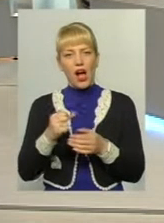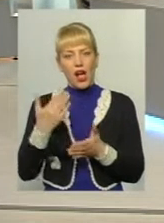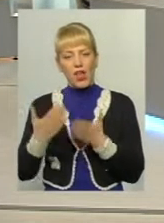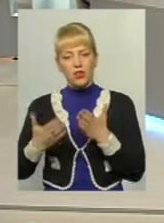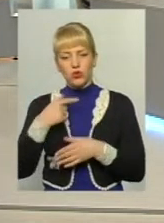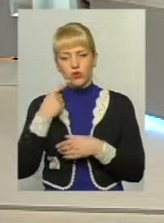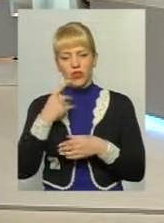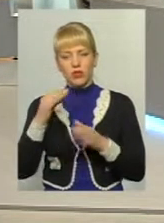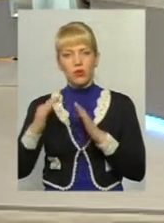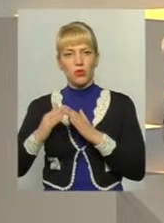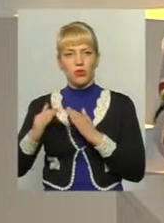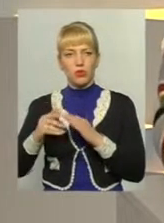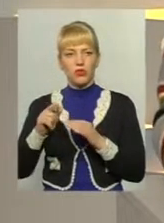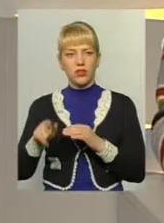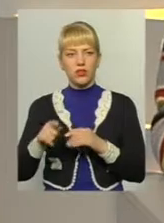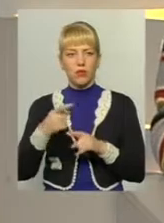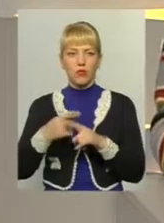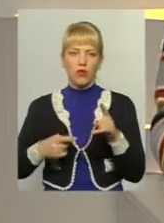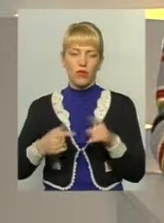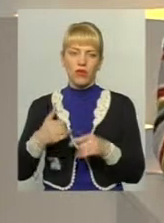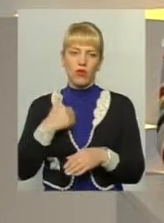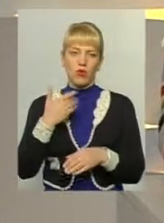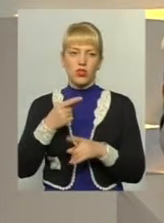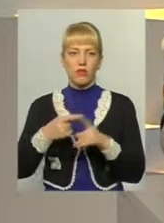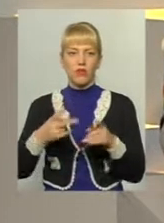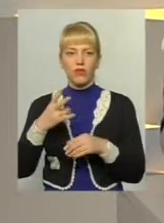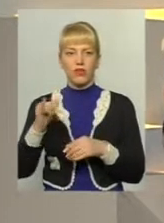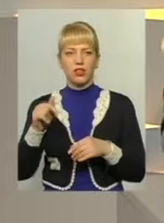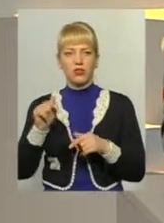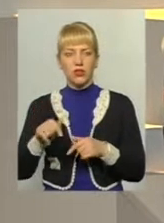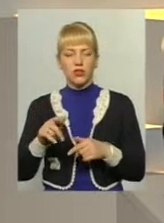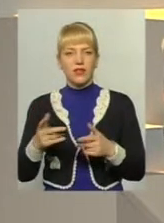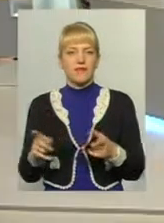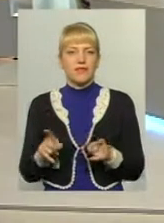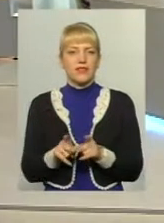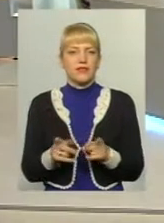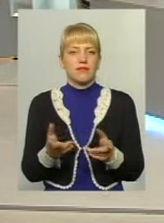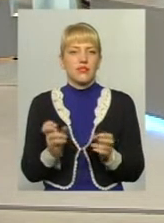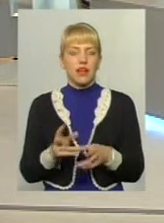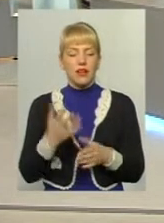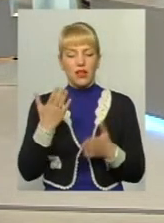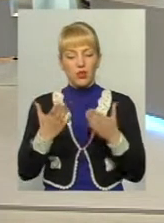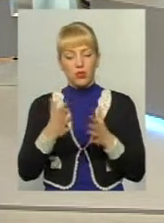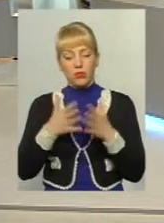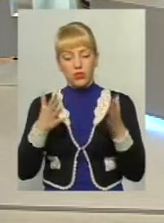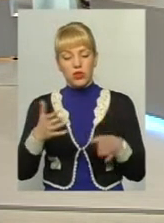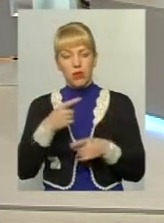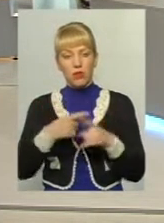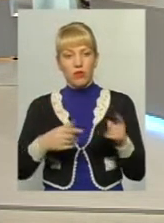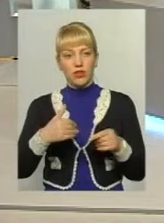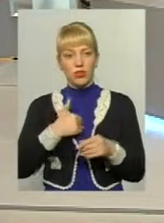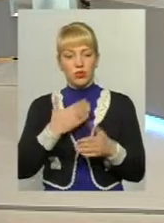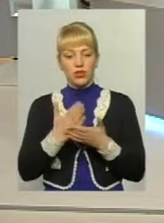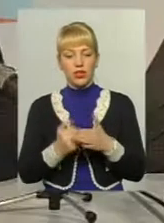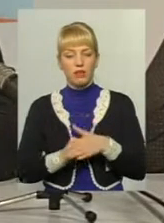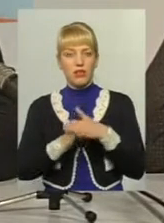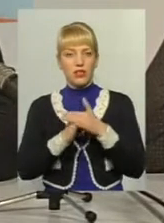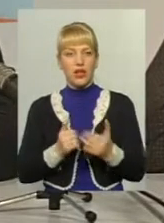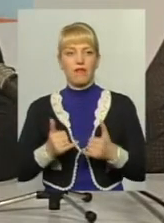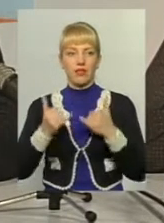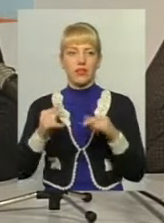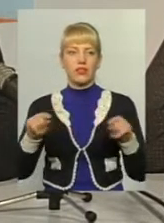сваритися між собою, чи не стане жінка краще там борщ варити, да, якщо вони, да, але це просто трошки